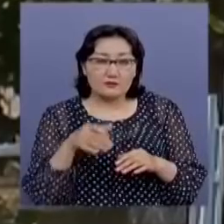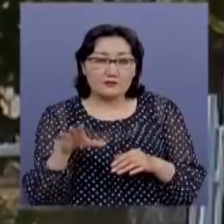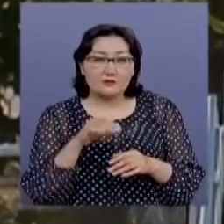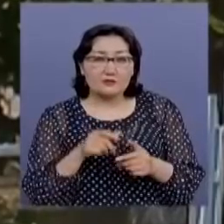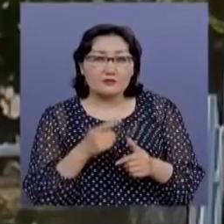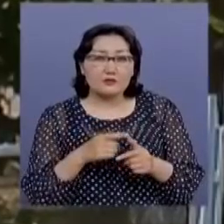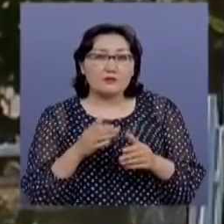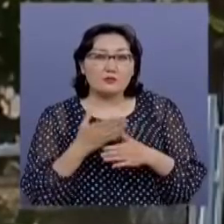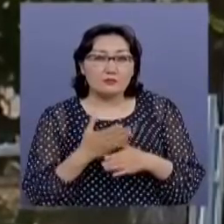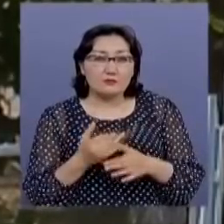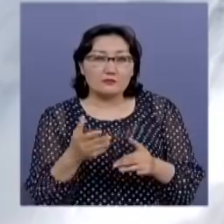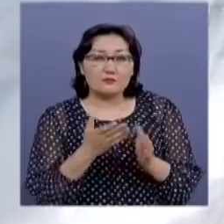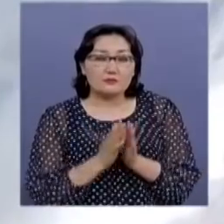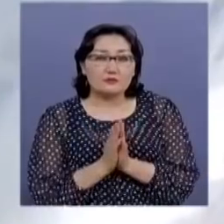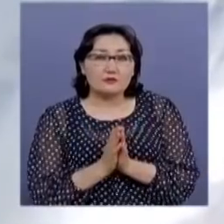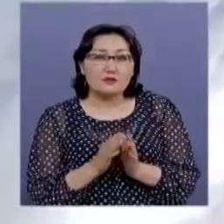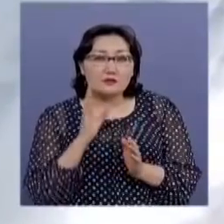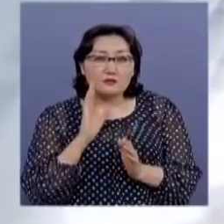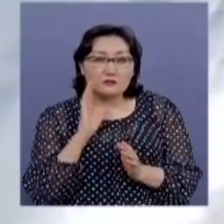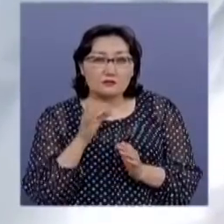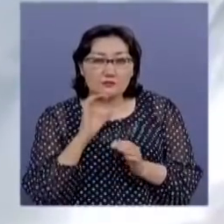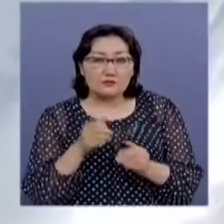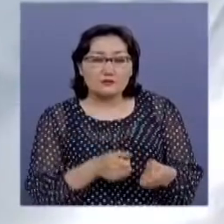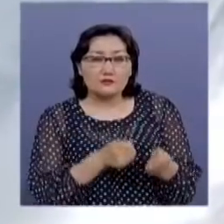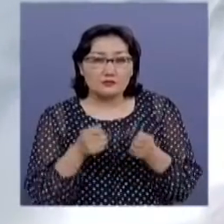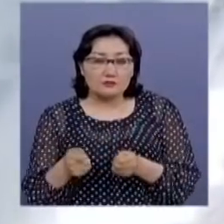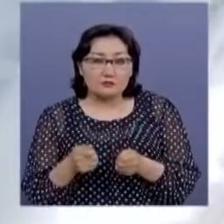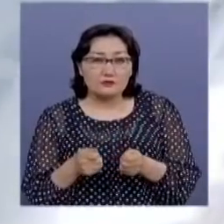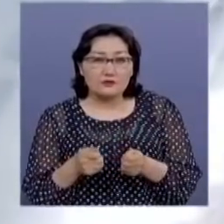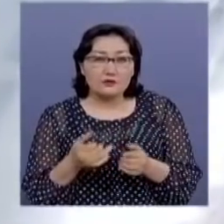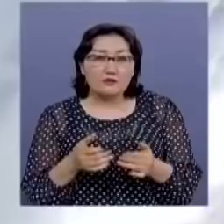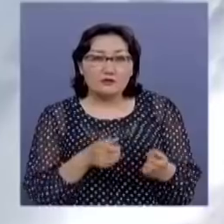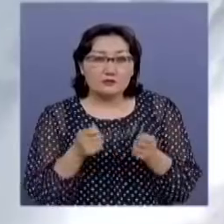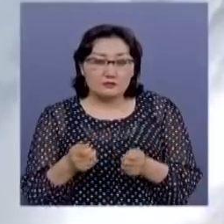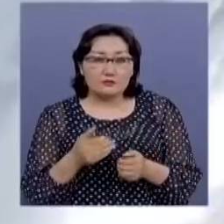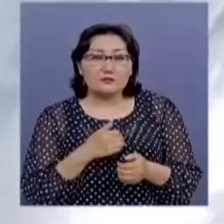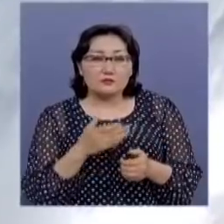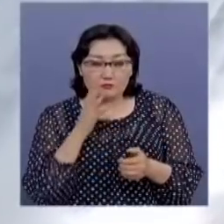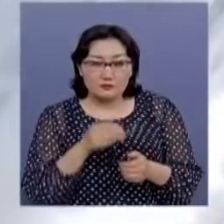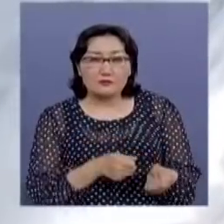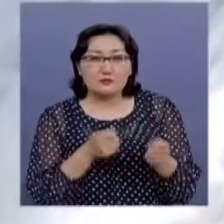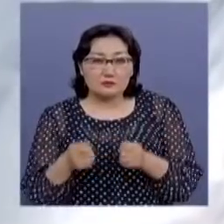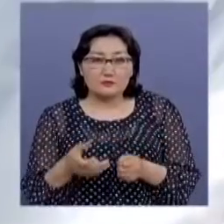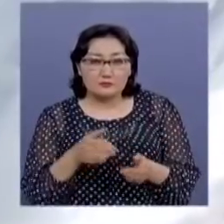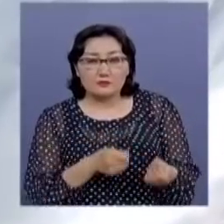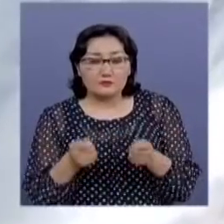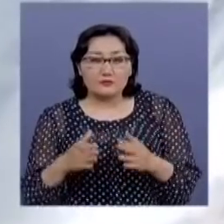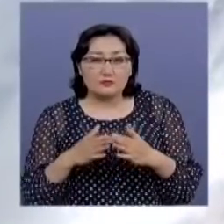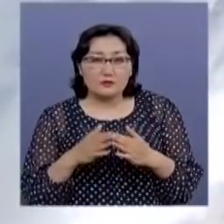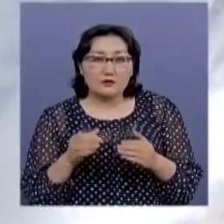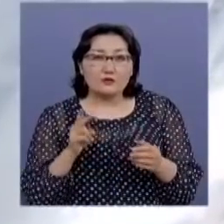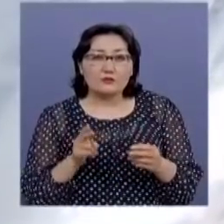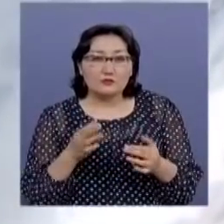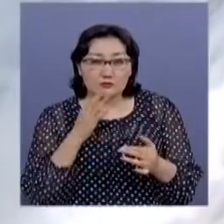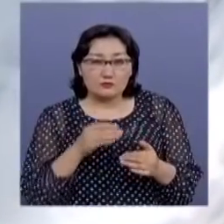осыны көмектесулеріңізді сұраймын. Ауызсуды неқтан тасып ішеміз. Тасып ішетіндер, тасып ішет, тасып ішпейтіндер. Енді әркім шамасына қарата